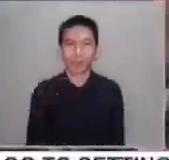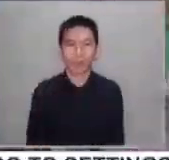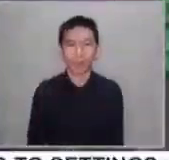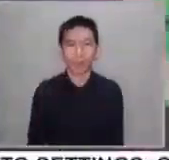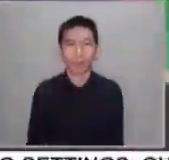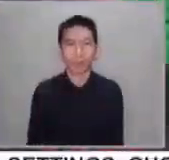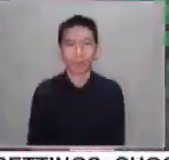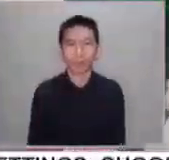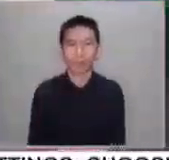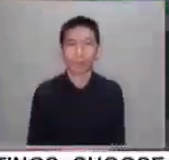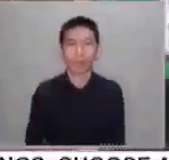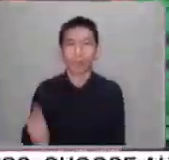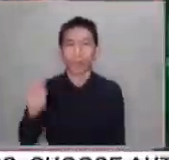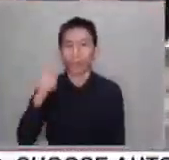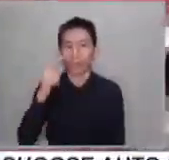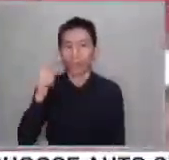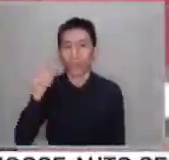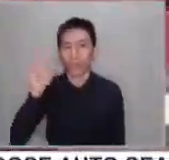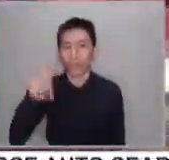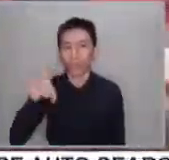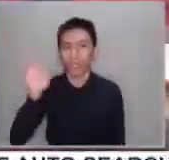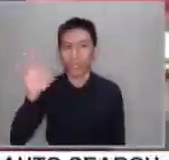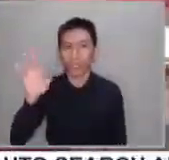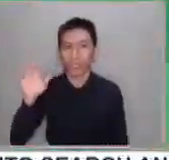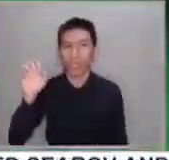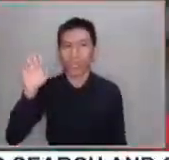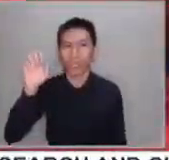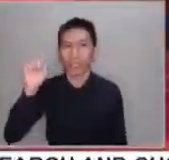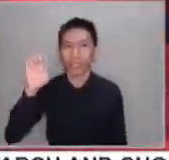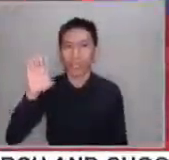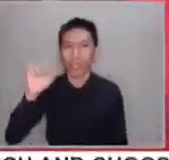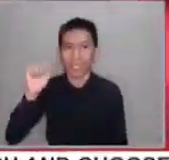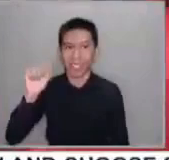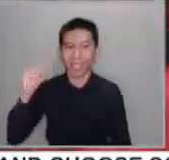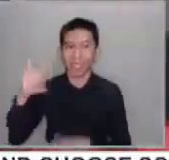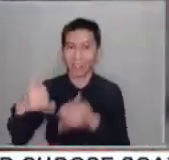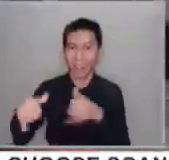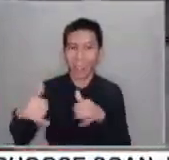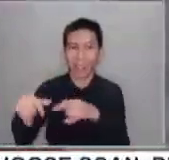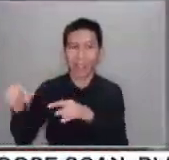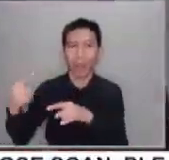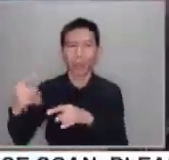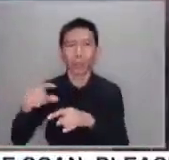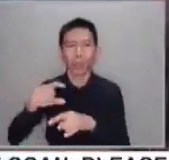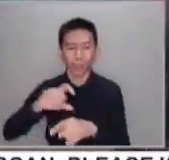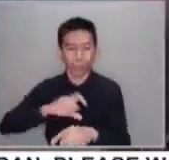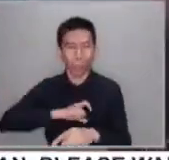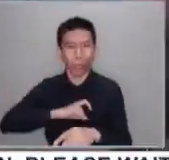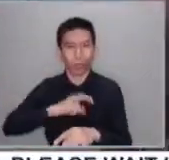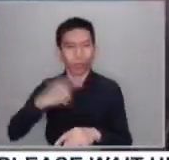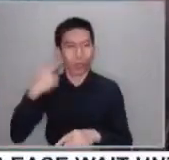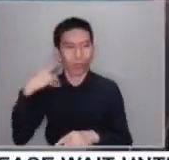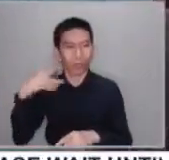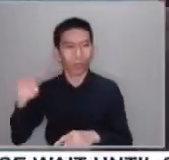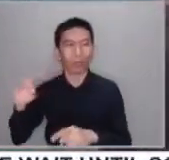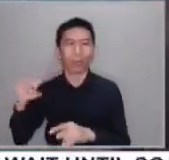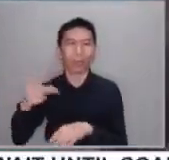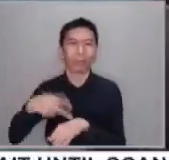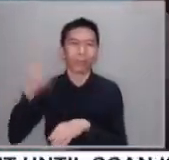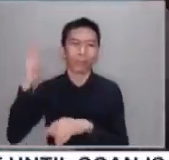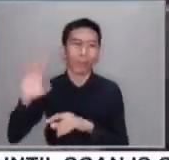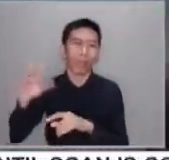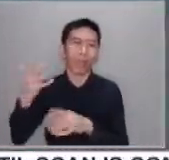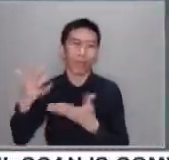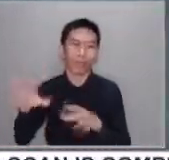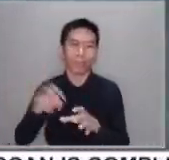Tinapos na ng 2019 Southeast Asian Games double gold medalist na si Melka Jen Caballero ngayong buwan ang kanyang paninilbihan